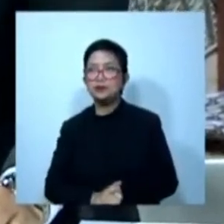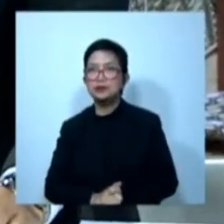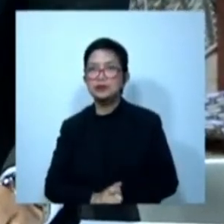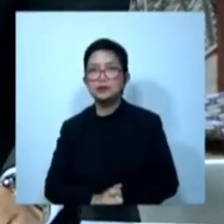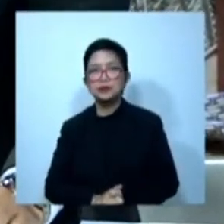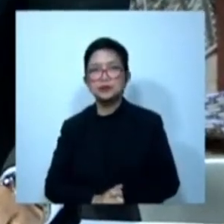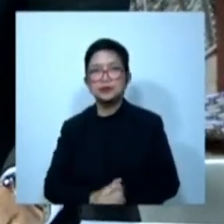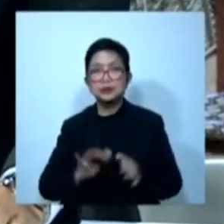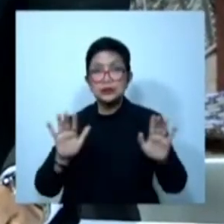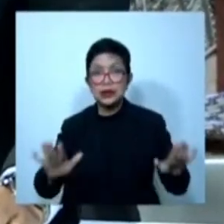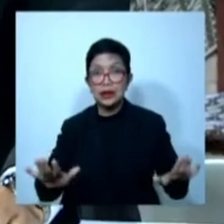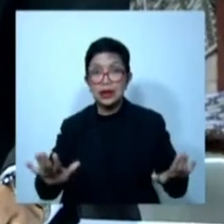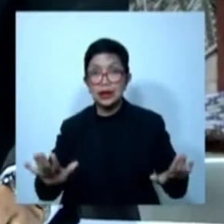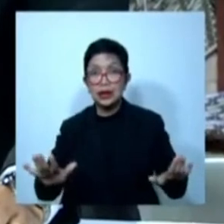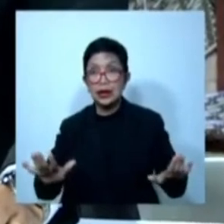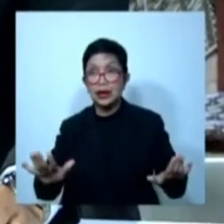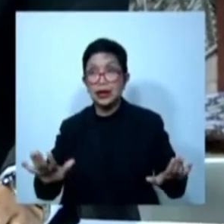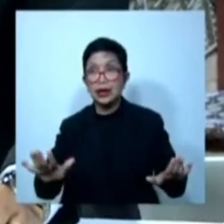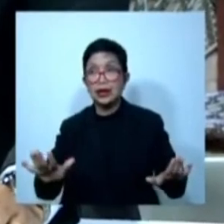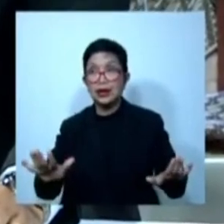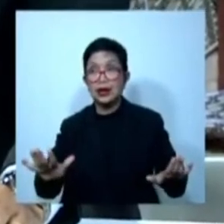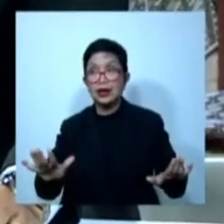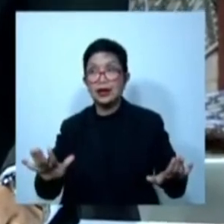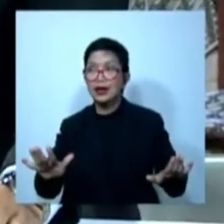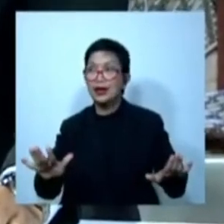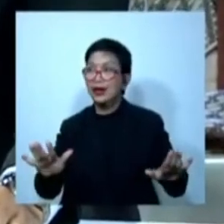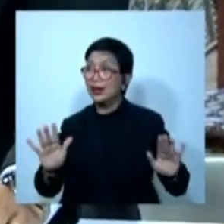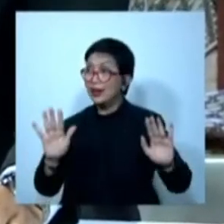Harap tenang, hadirin, harap tenang.